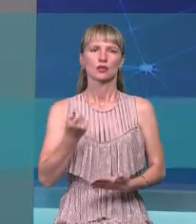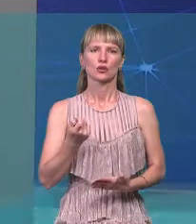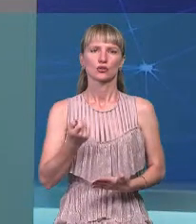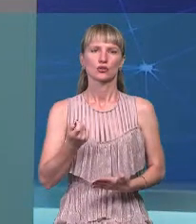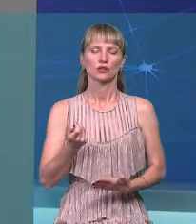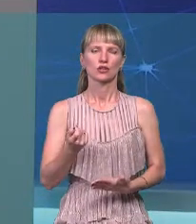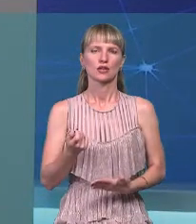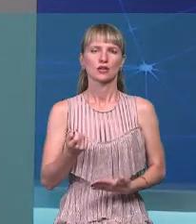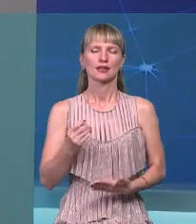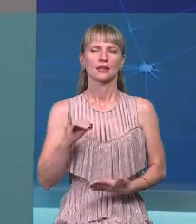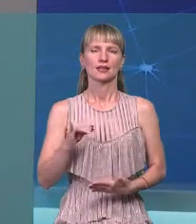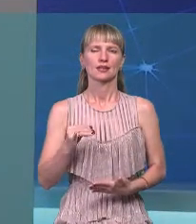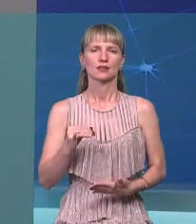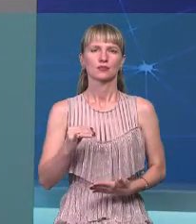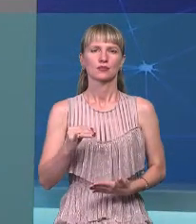і,